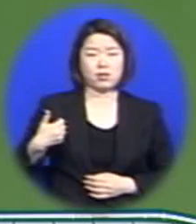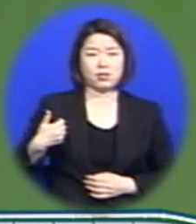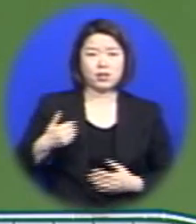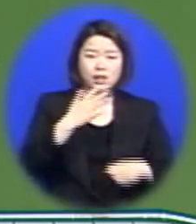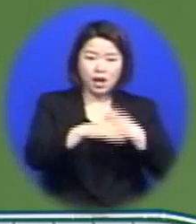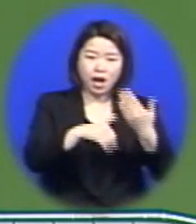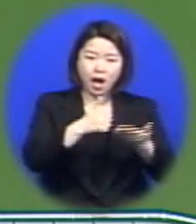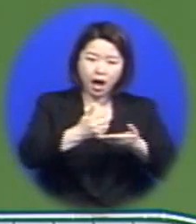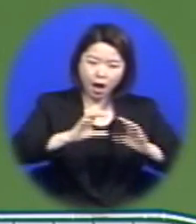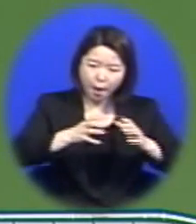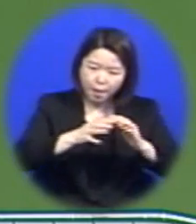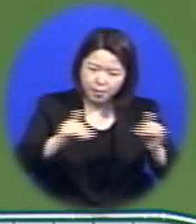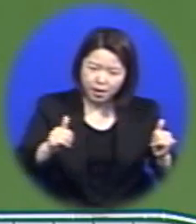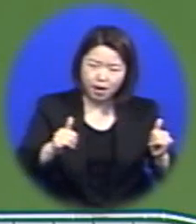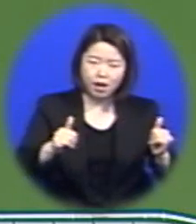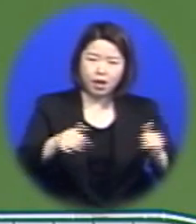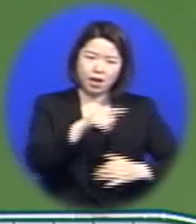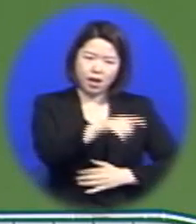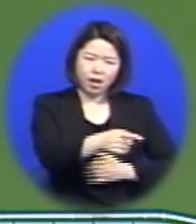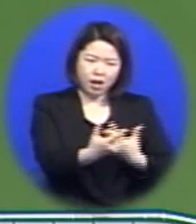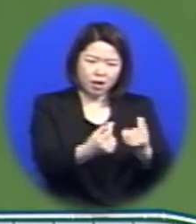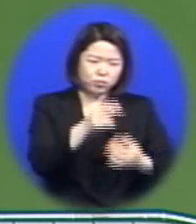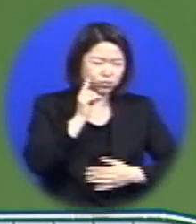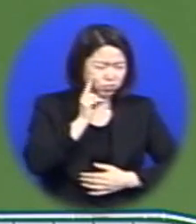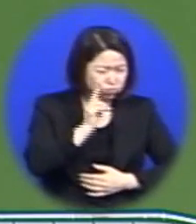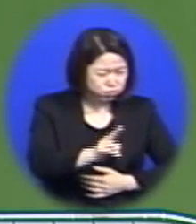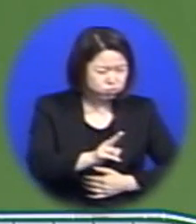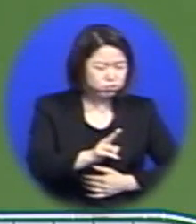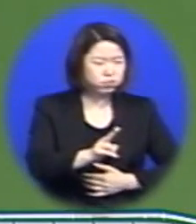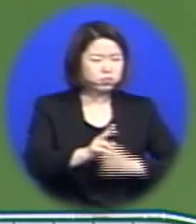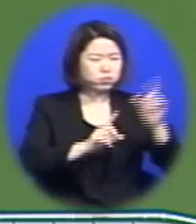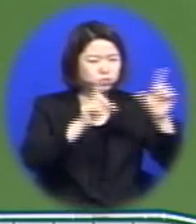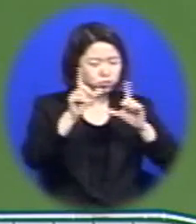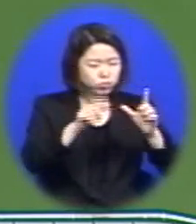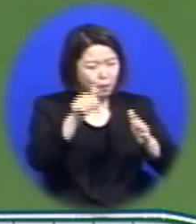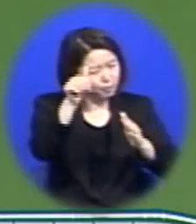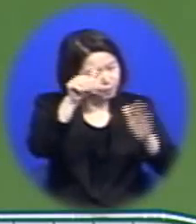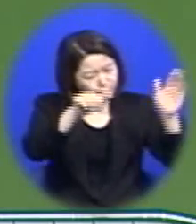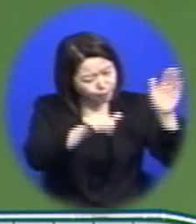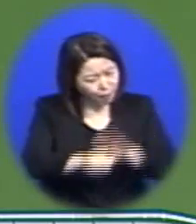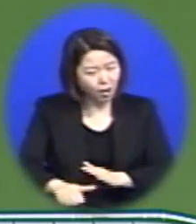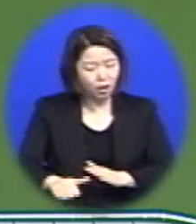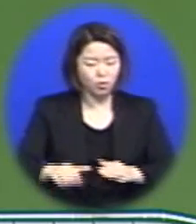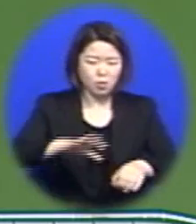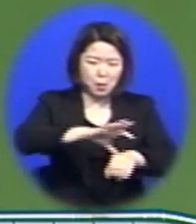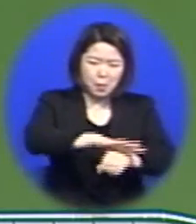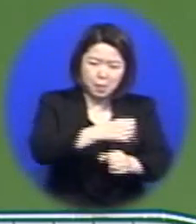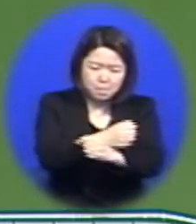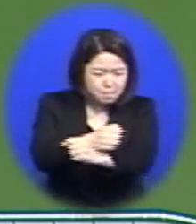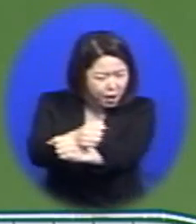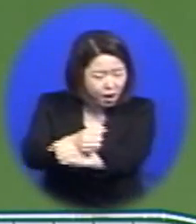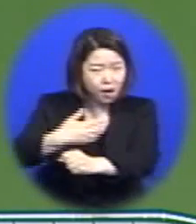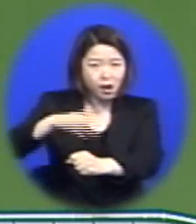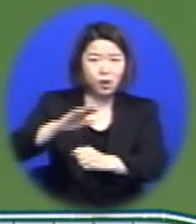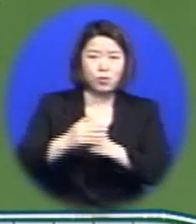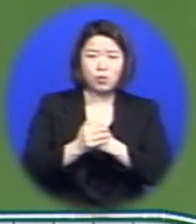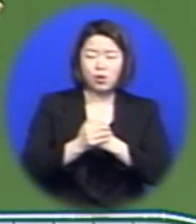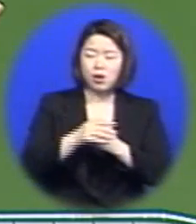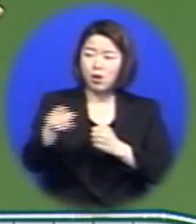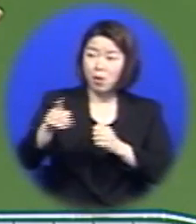하나님의 백성들이 이렇게 비참한 패배자가 되고 포로로 잡혀가고 바벨론 군사들이